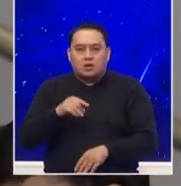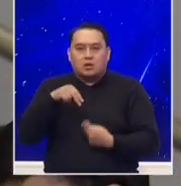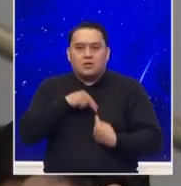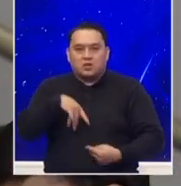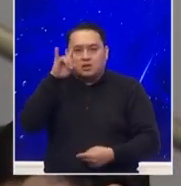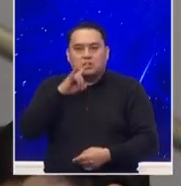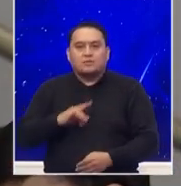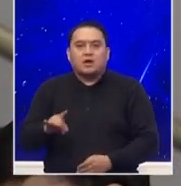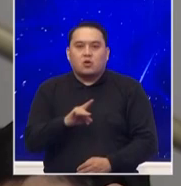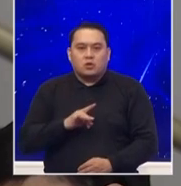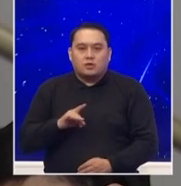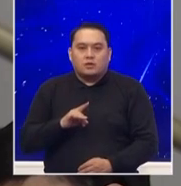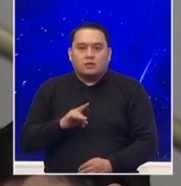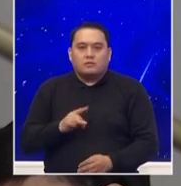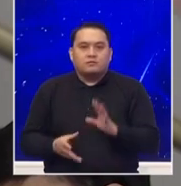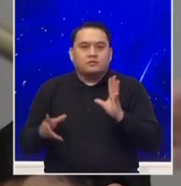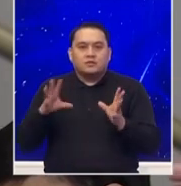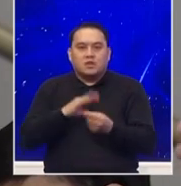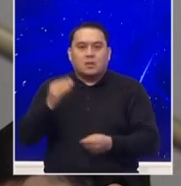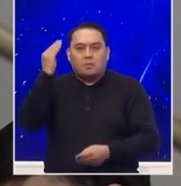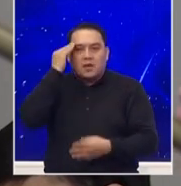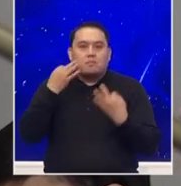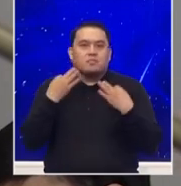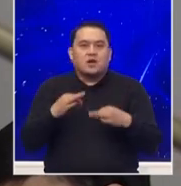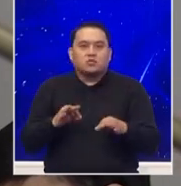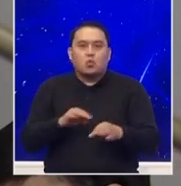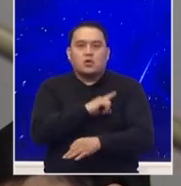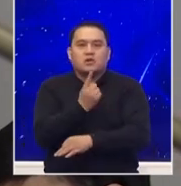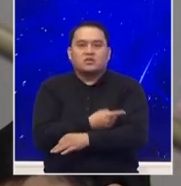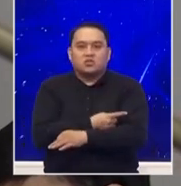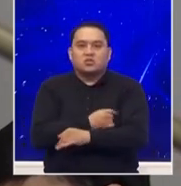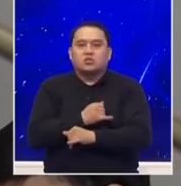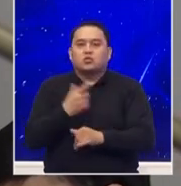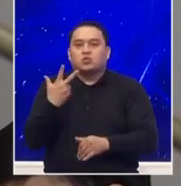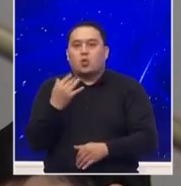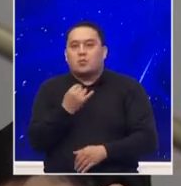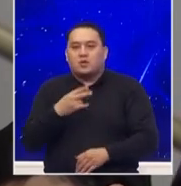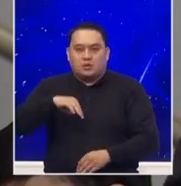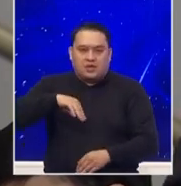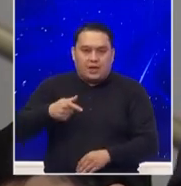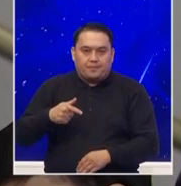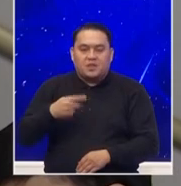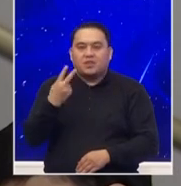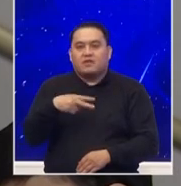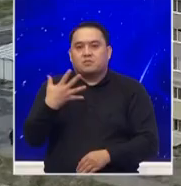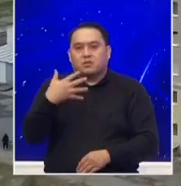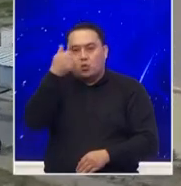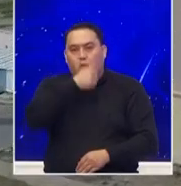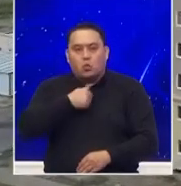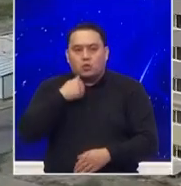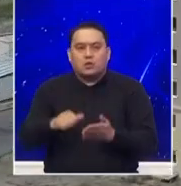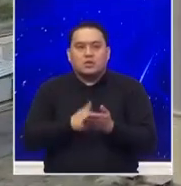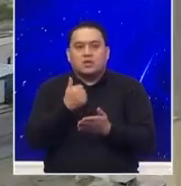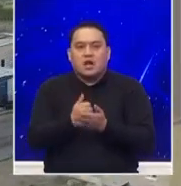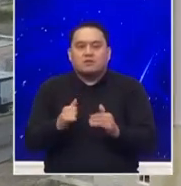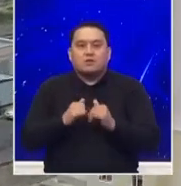Инбекши-Казахском районе. В целом все эти меры позволят увеличить количество туристов до 3,5 миллиона человек к 2025 году.